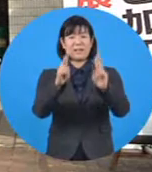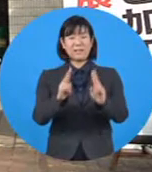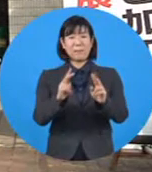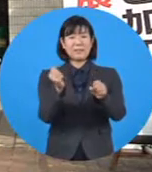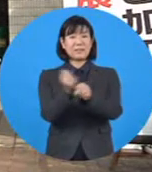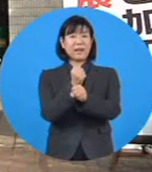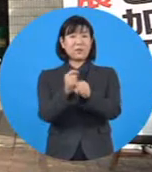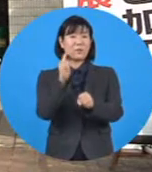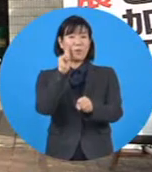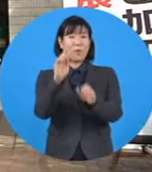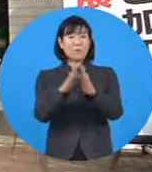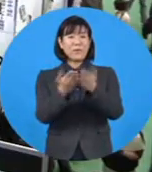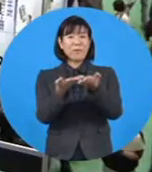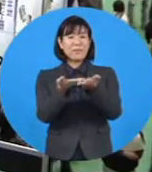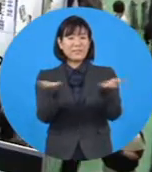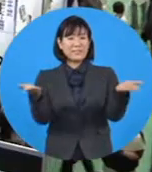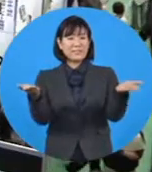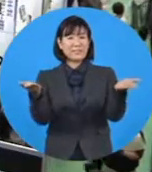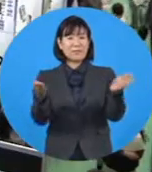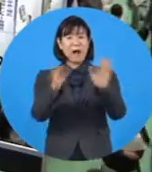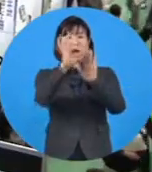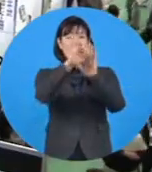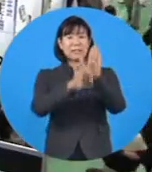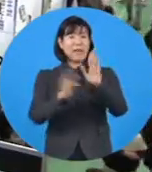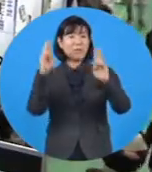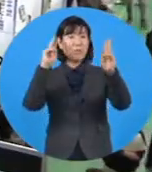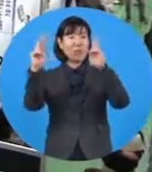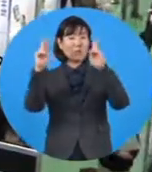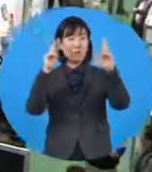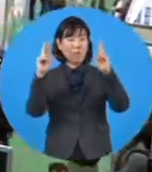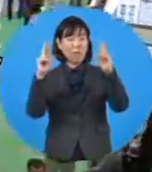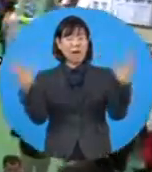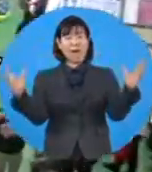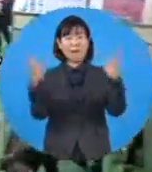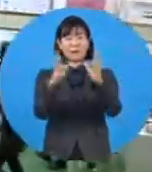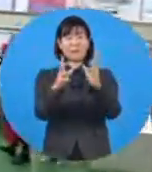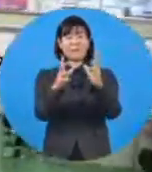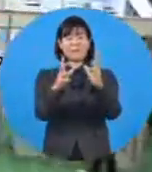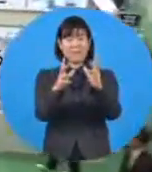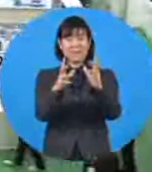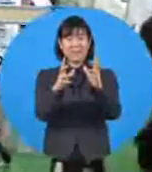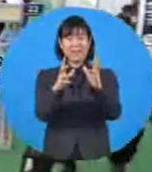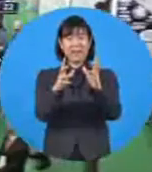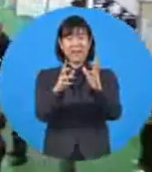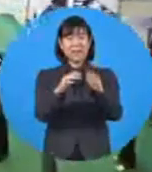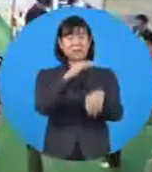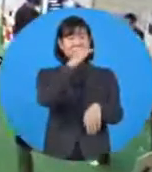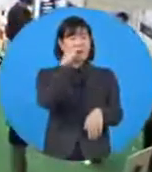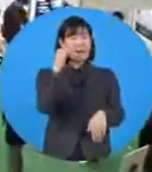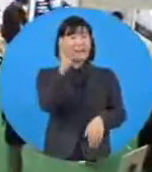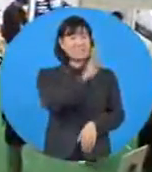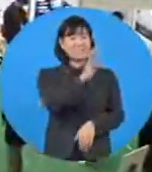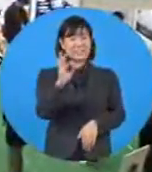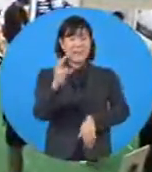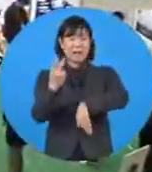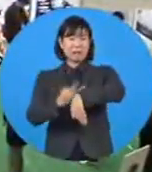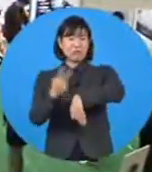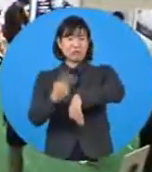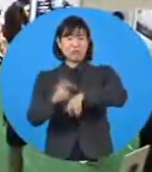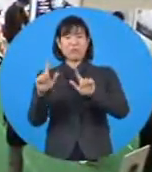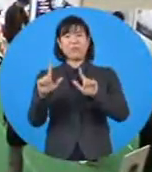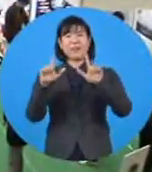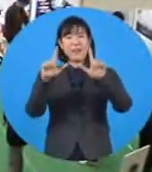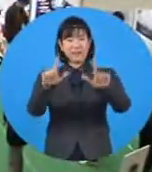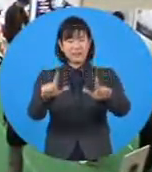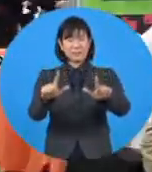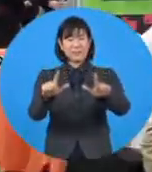板橋産業見本市は区内の製造業を中心とした企業が一堂に会して優れた製品や技術を